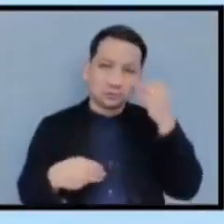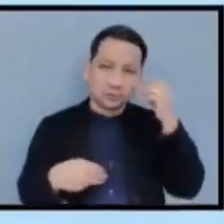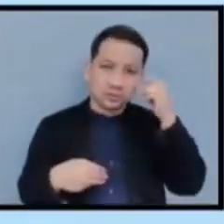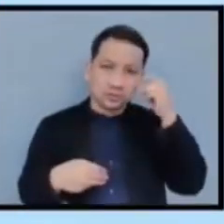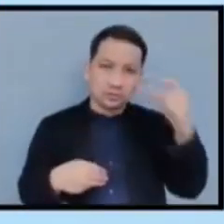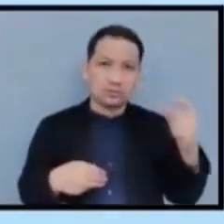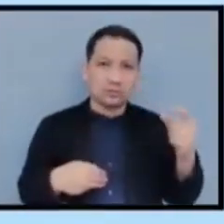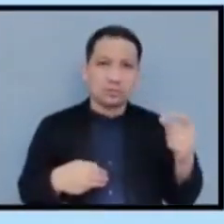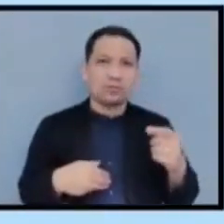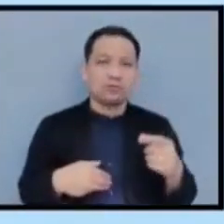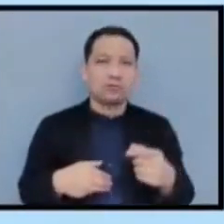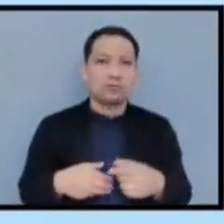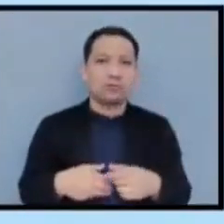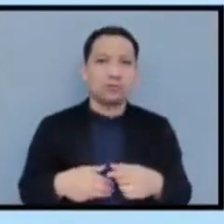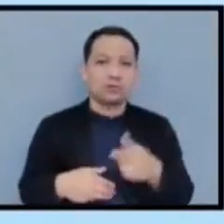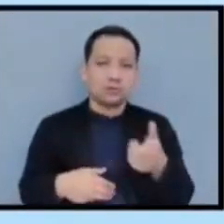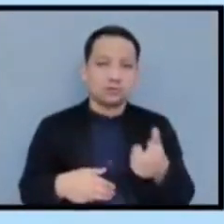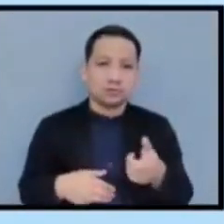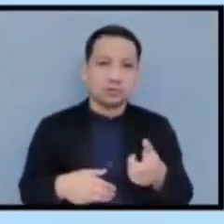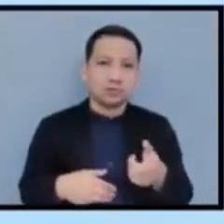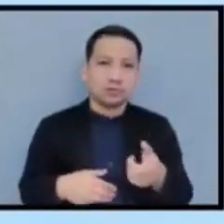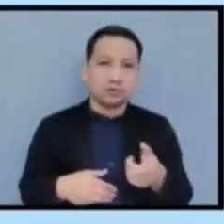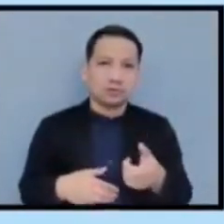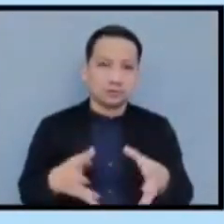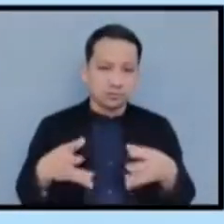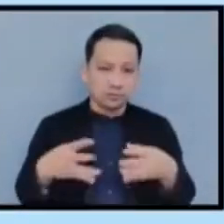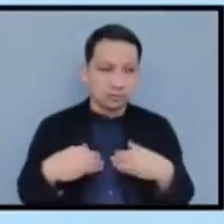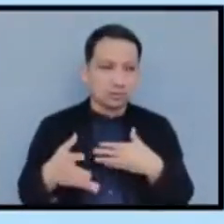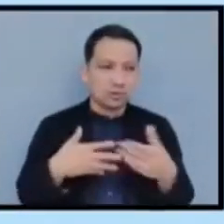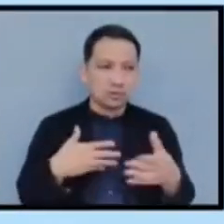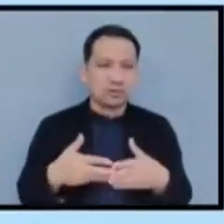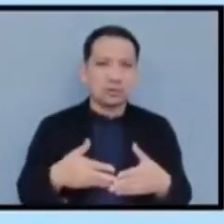wife material daw si Cristine at tanggap niya ang pagiging single mom nito.